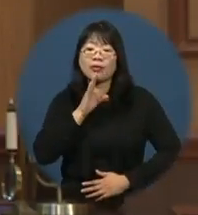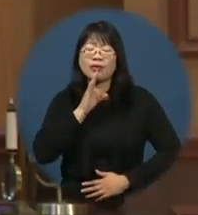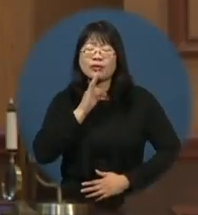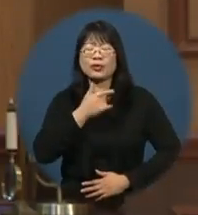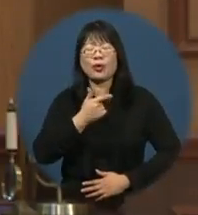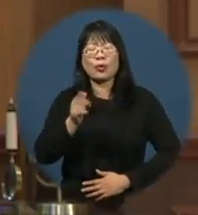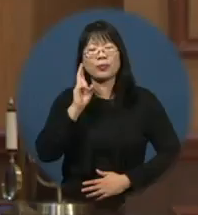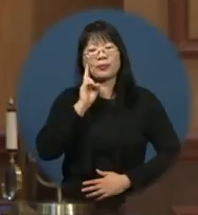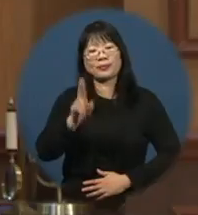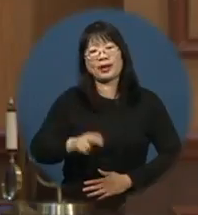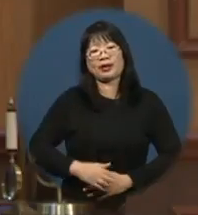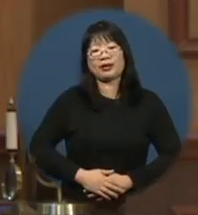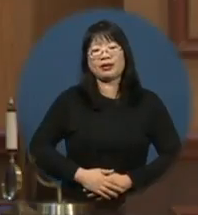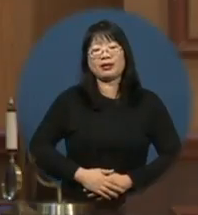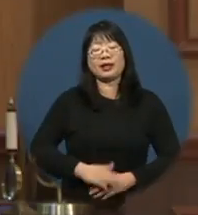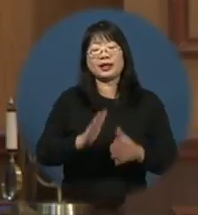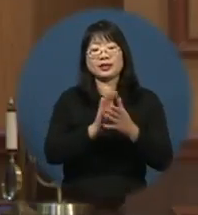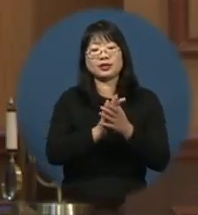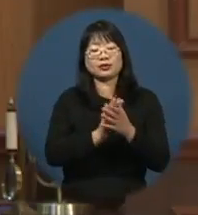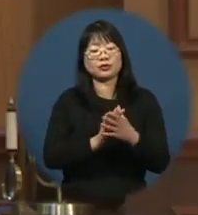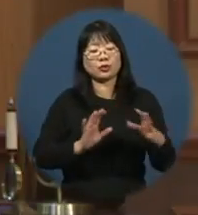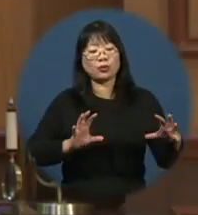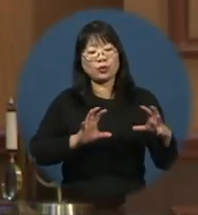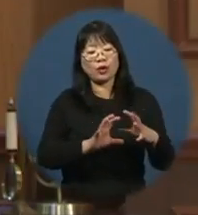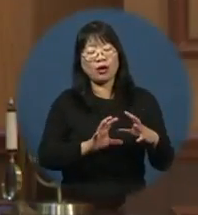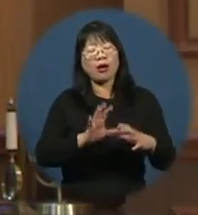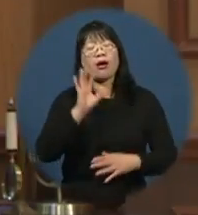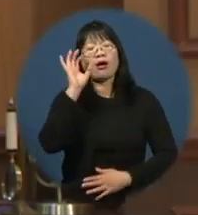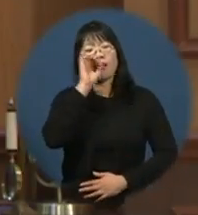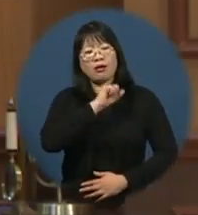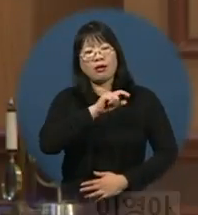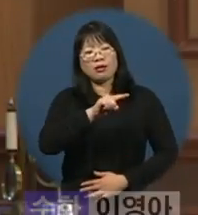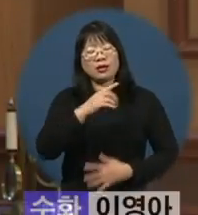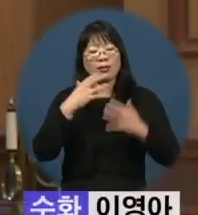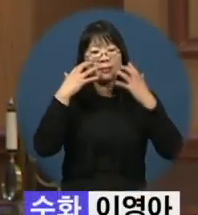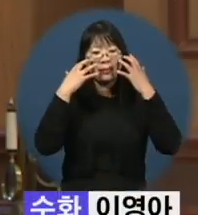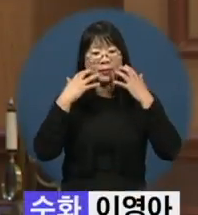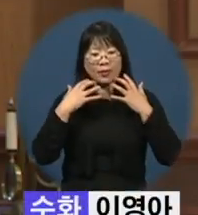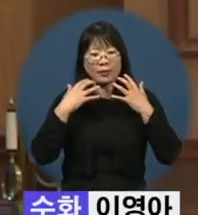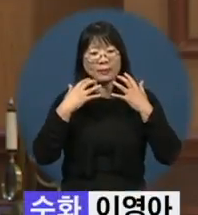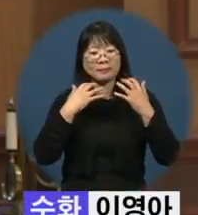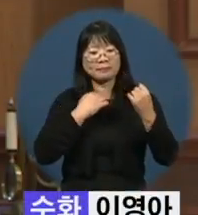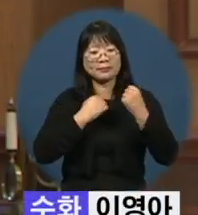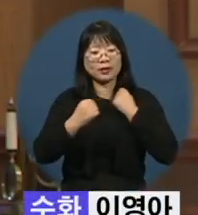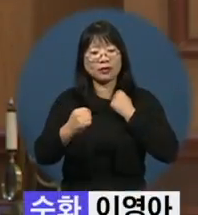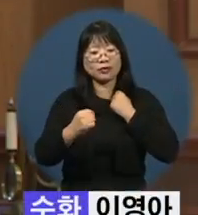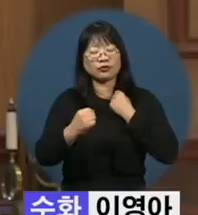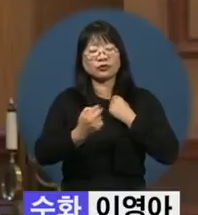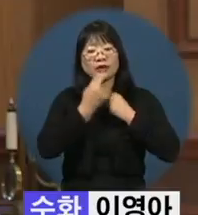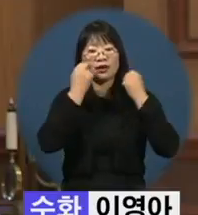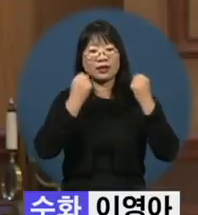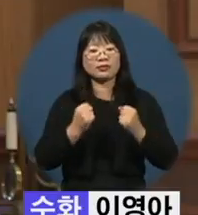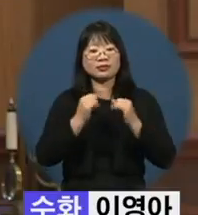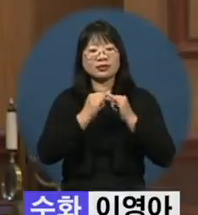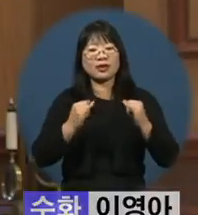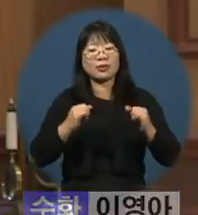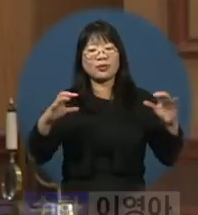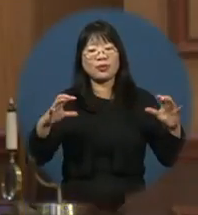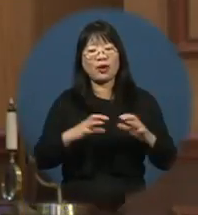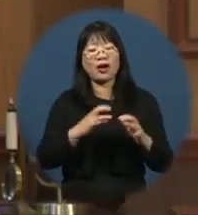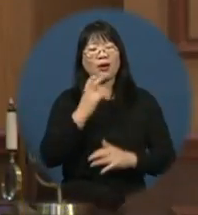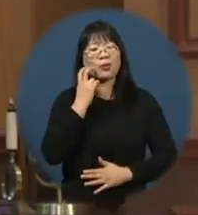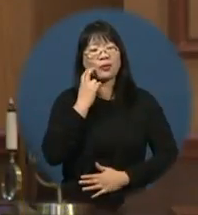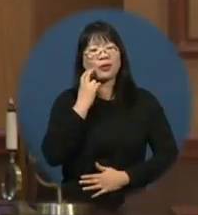더웠습니다. 뭐 친구들끼리 모여서 아, 이 폭염을 뚫고 살아남은 자들의 모임이다 이런 농담까지